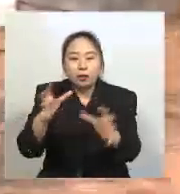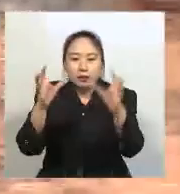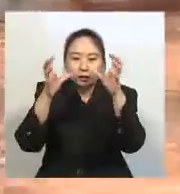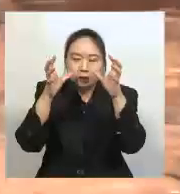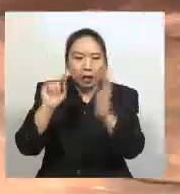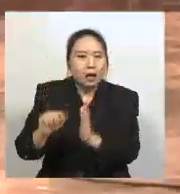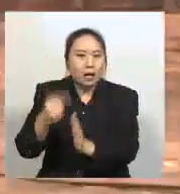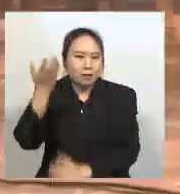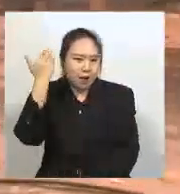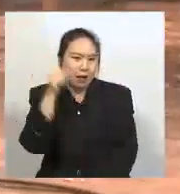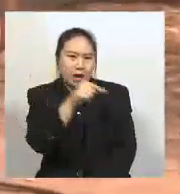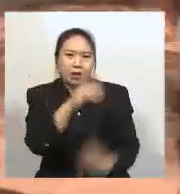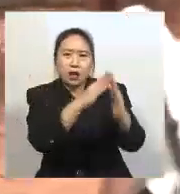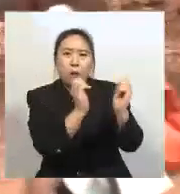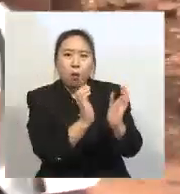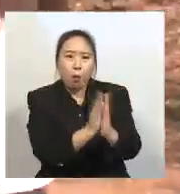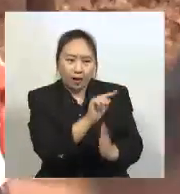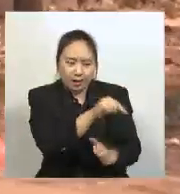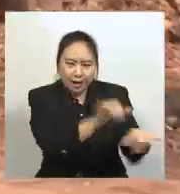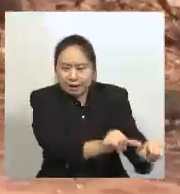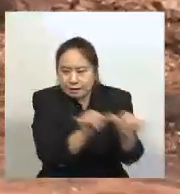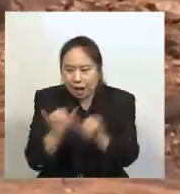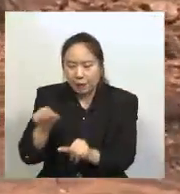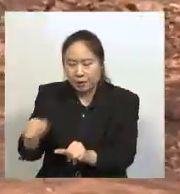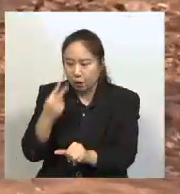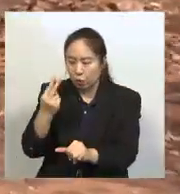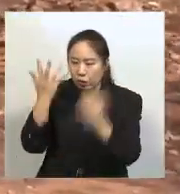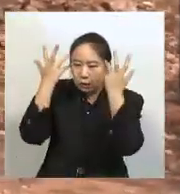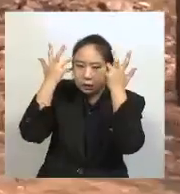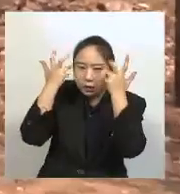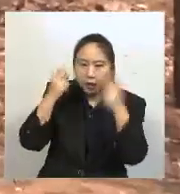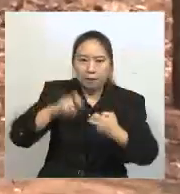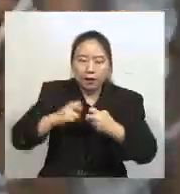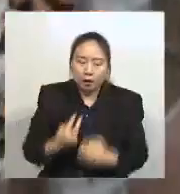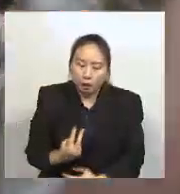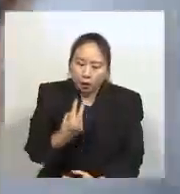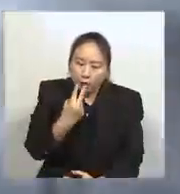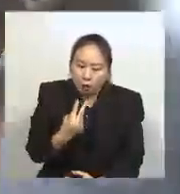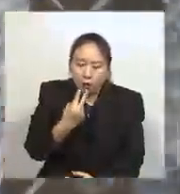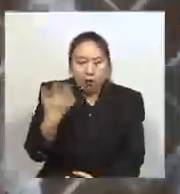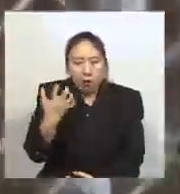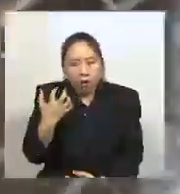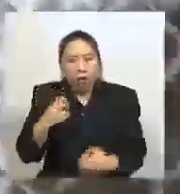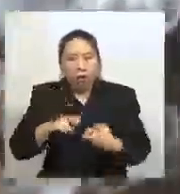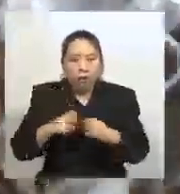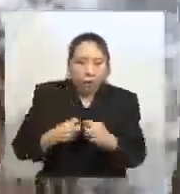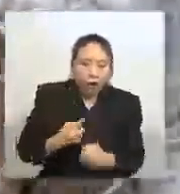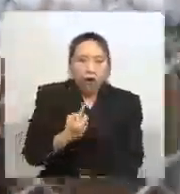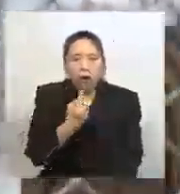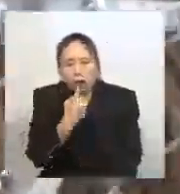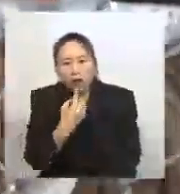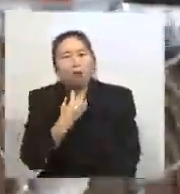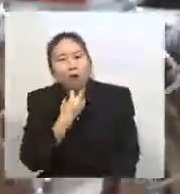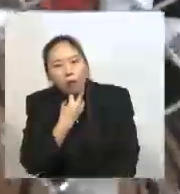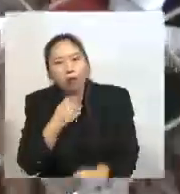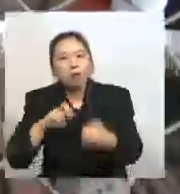ครียดตั้งแต่ถูกย้ายมาแล้วก็พบว่ามีปัญหาในเรื่องของระบบทางเดินหายใจเป็นอัมพาตลิ้นกล่องเสียงก็เ